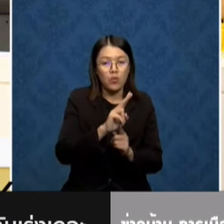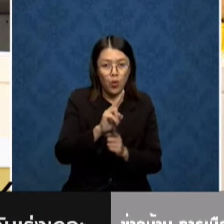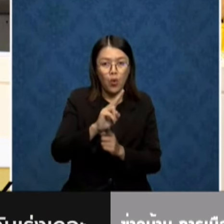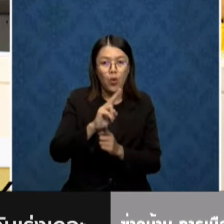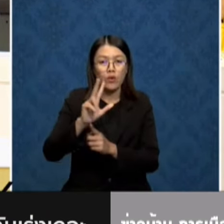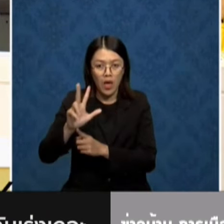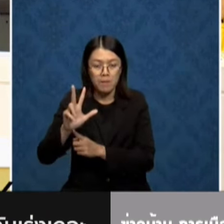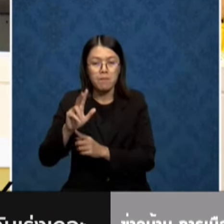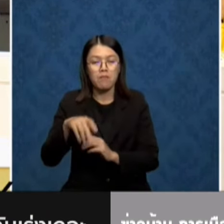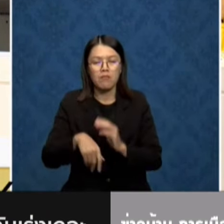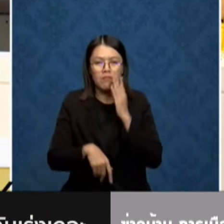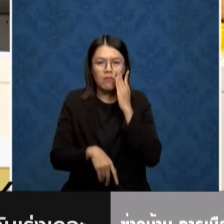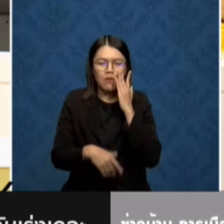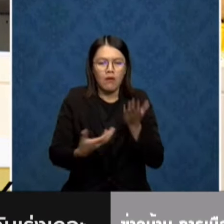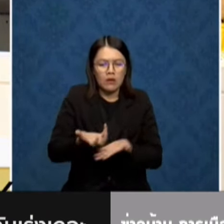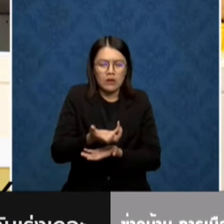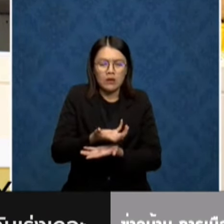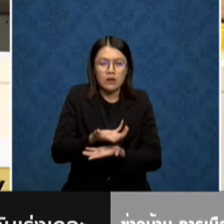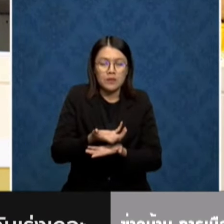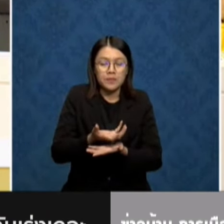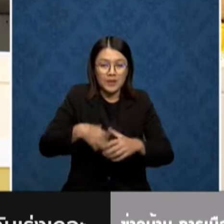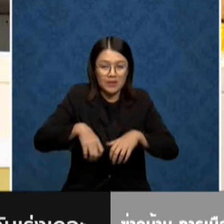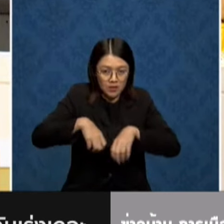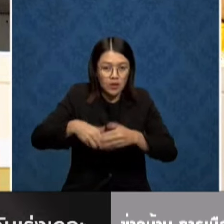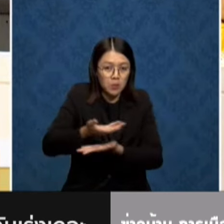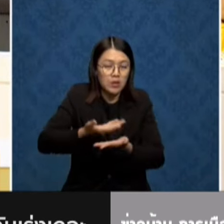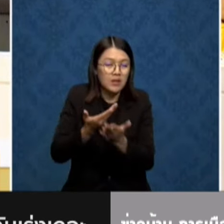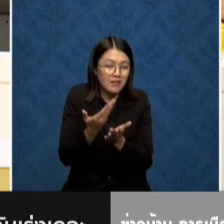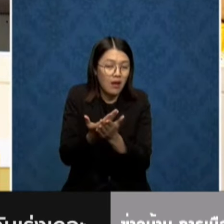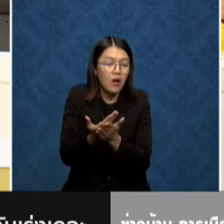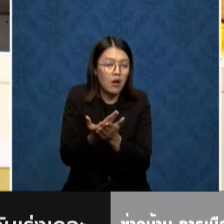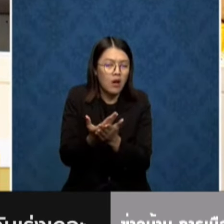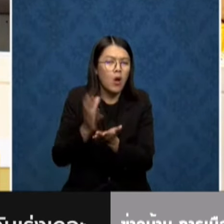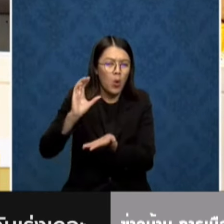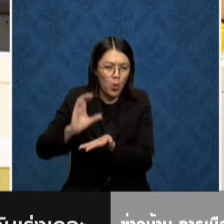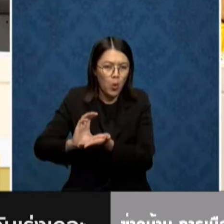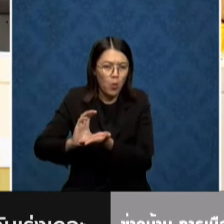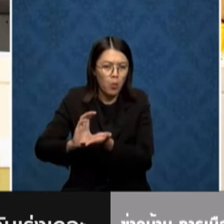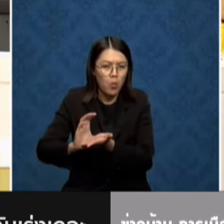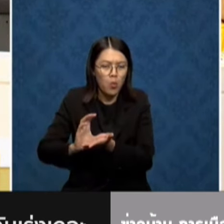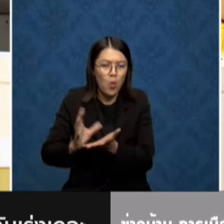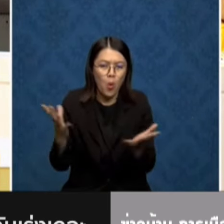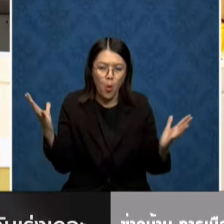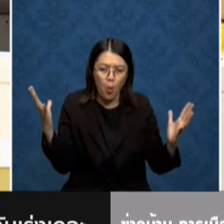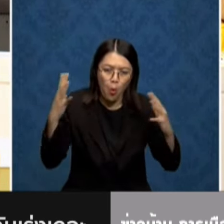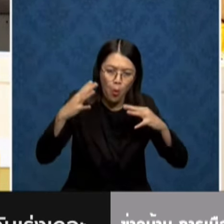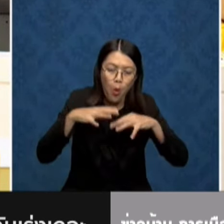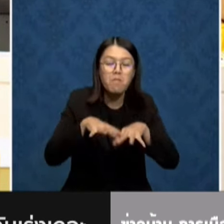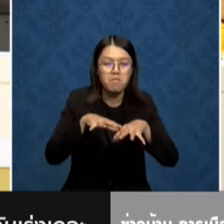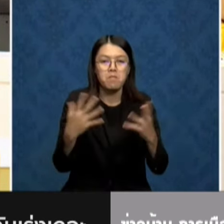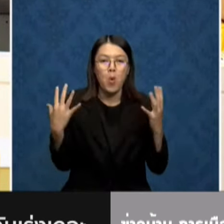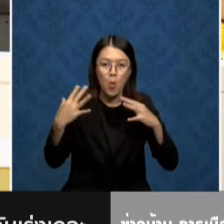าเป็นการจัดทำงบประมาณแบบรวมห่อหรือเป็นแพ็กเกจ ครับ ซึ่งเป็นการใช้เทคนิคการจัดทำงบประมาณ